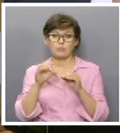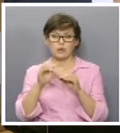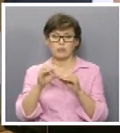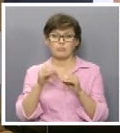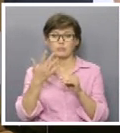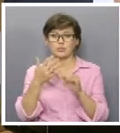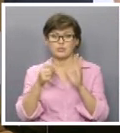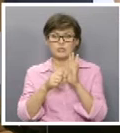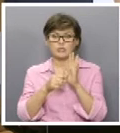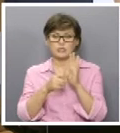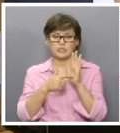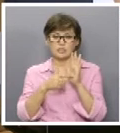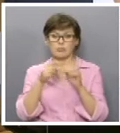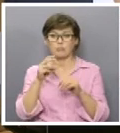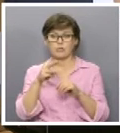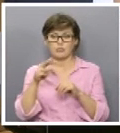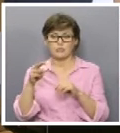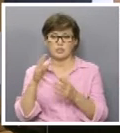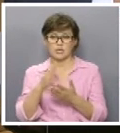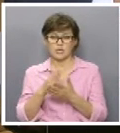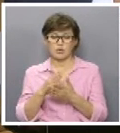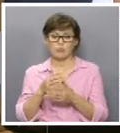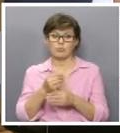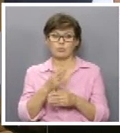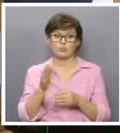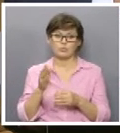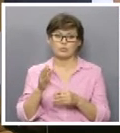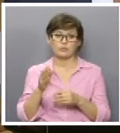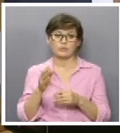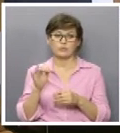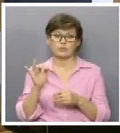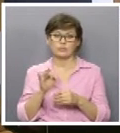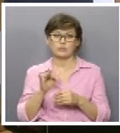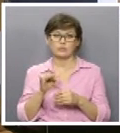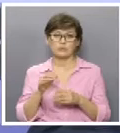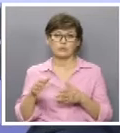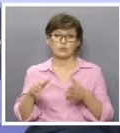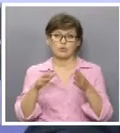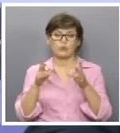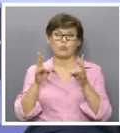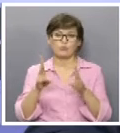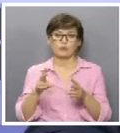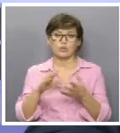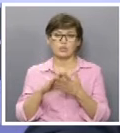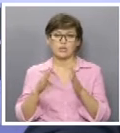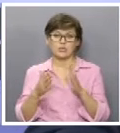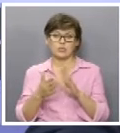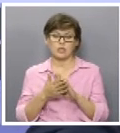мм курайт экен. Яны бул типти жол көлүк окуялары болгон